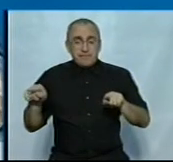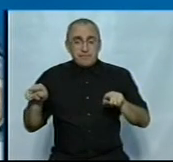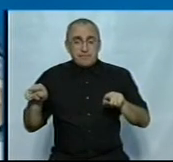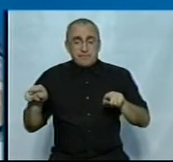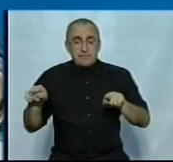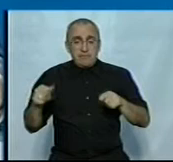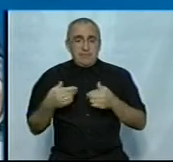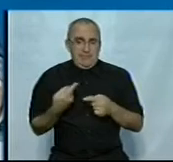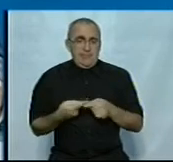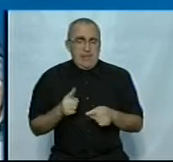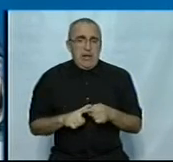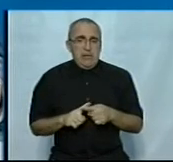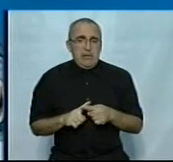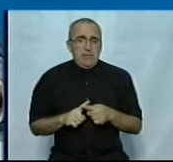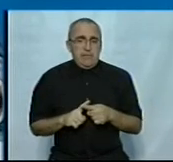такі,